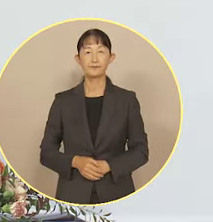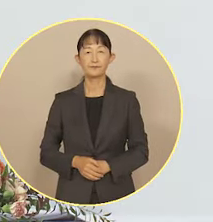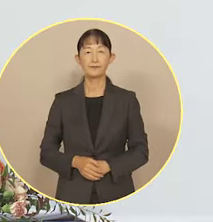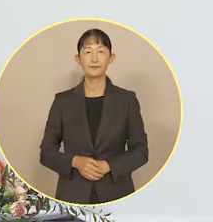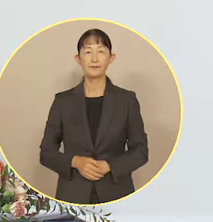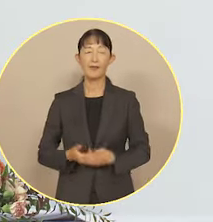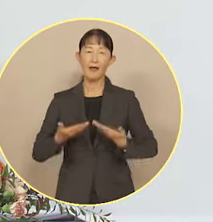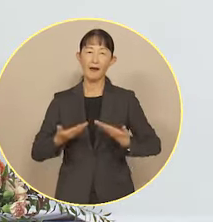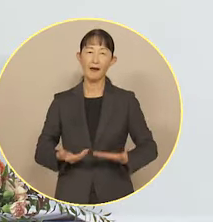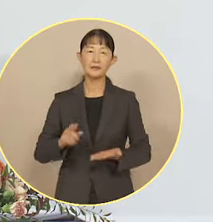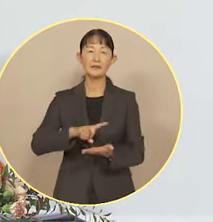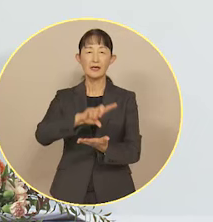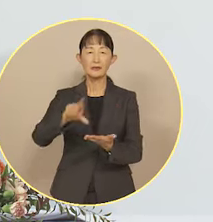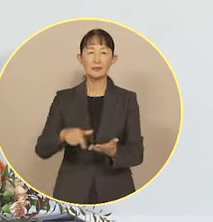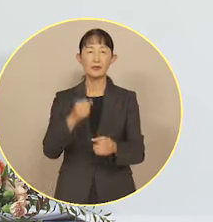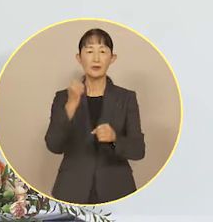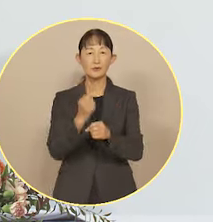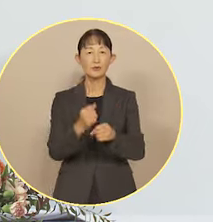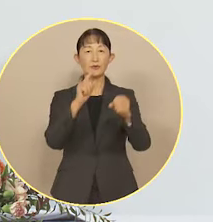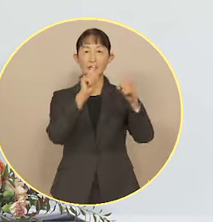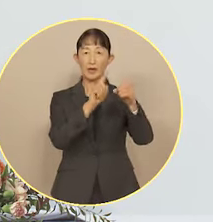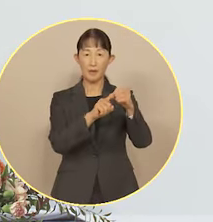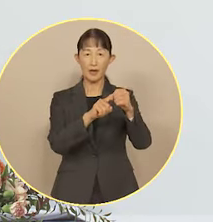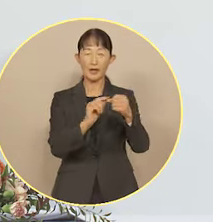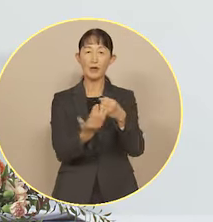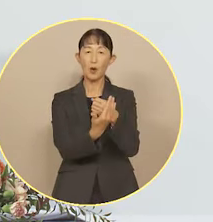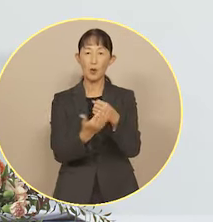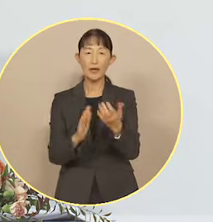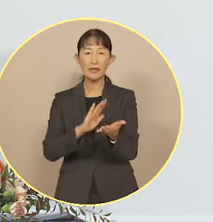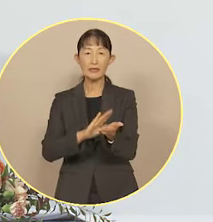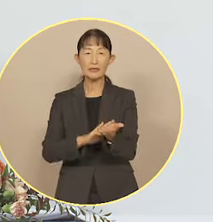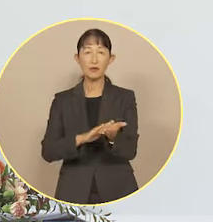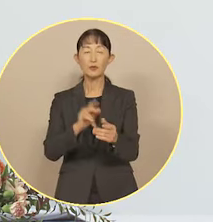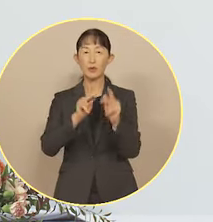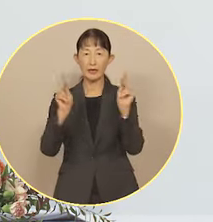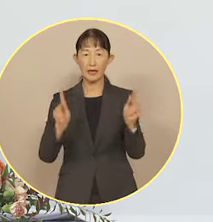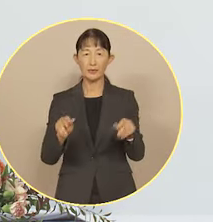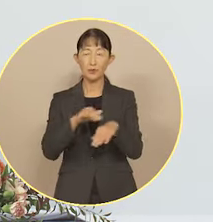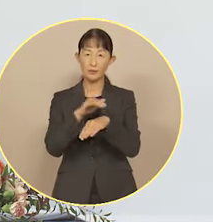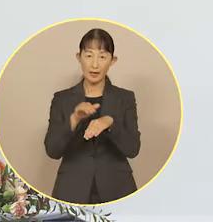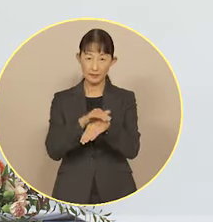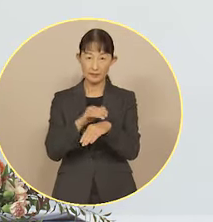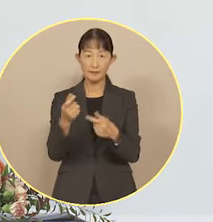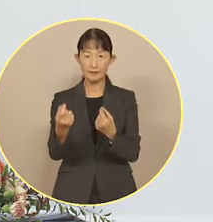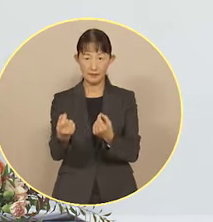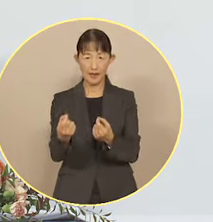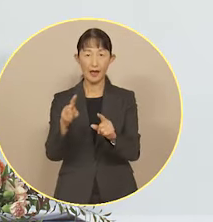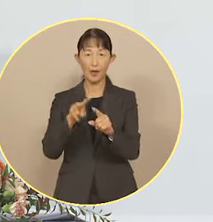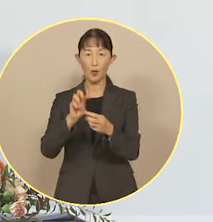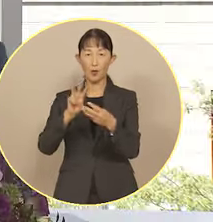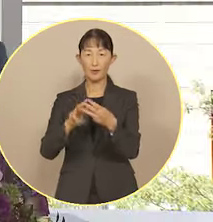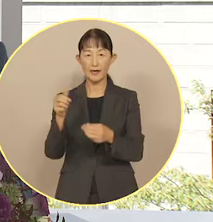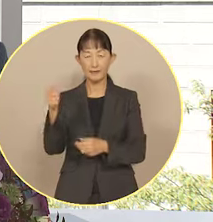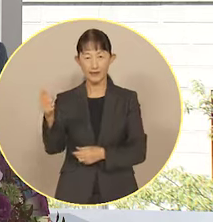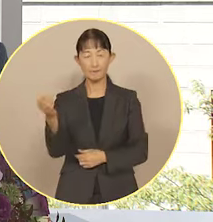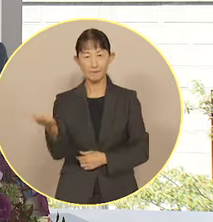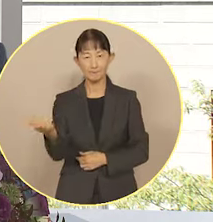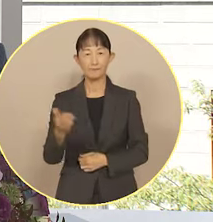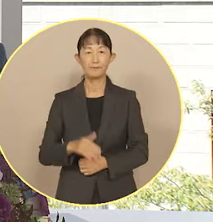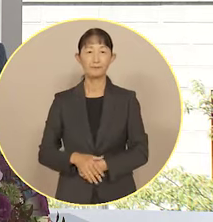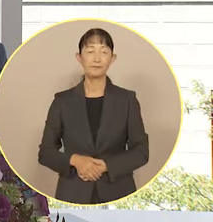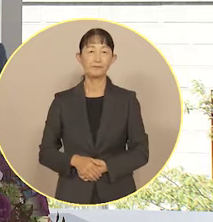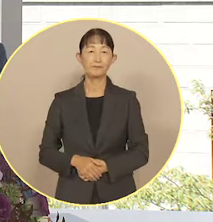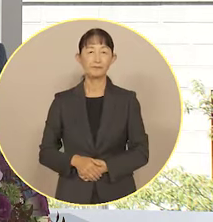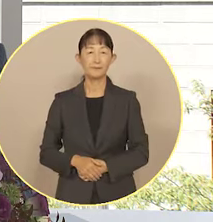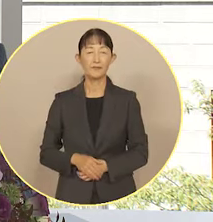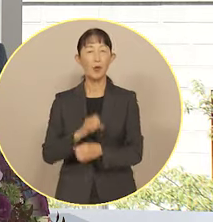安心な地域を想像するためには保険医療の課題も重要だと思います小田さんお願いしますはい岡山県